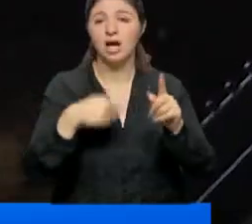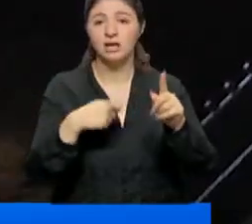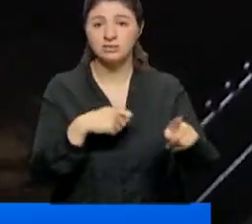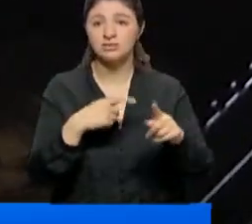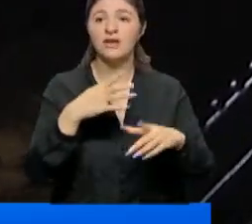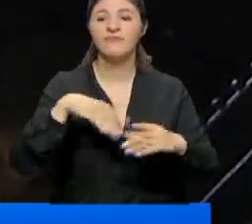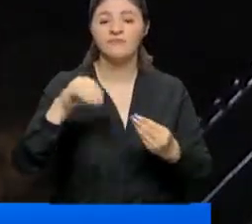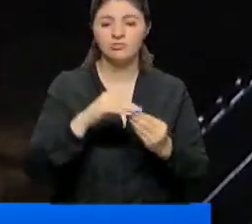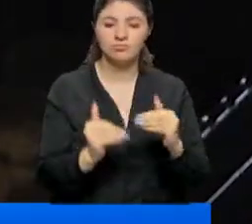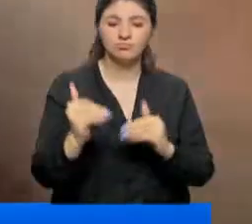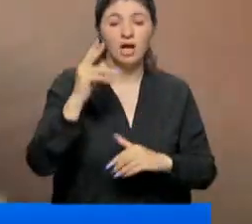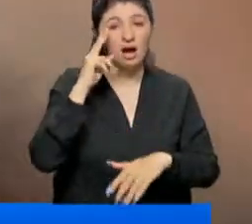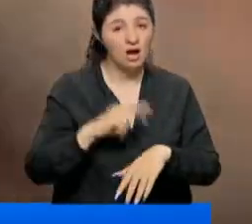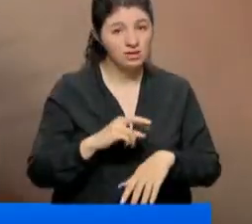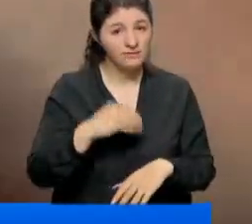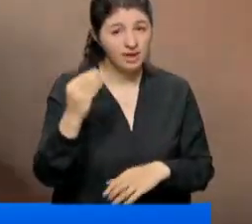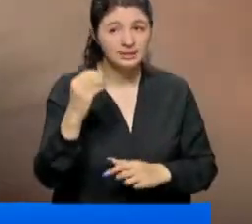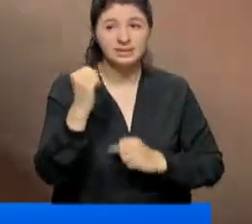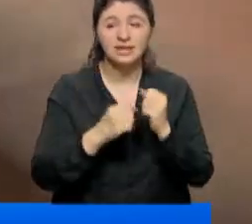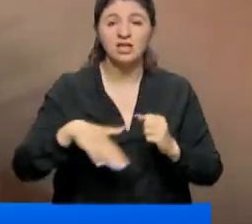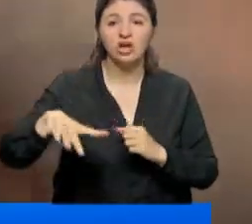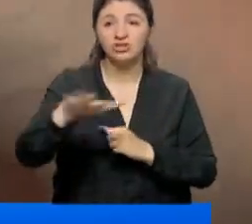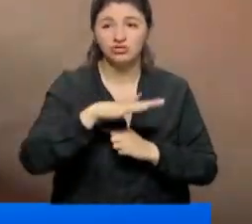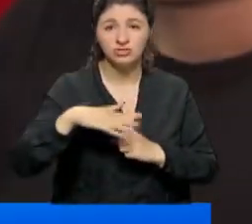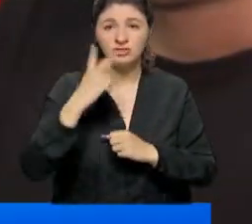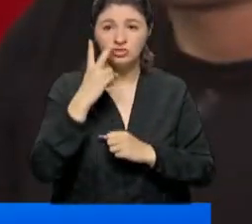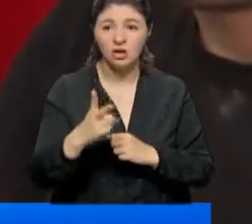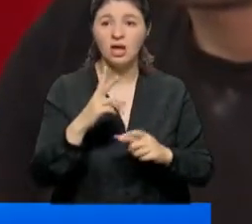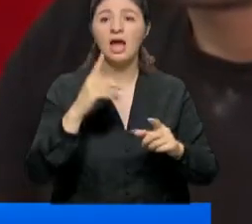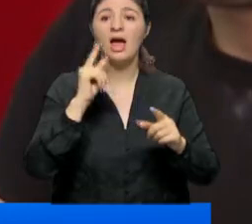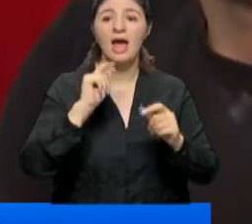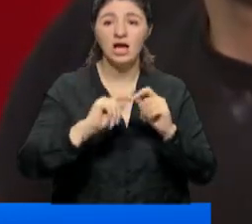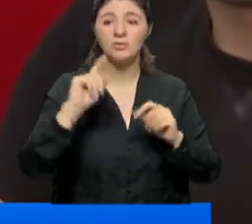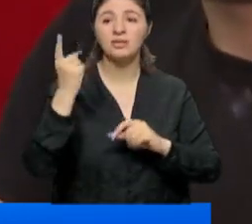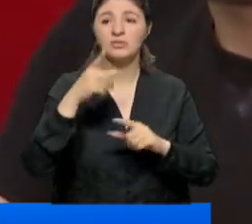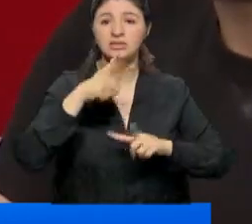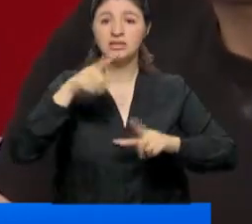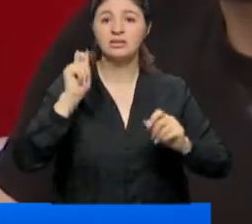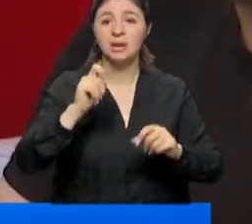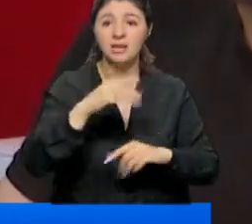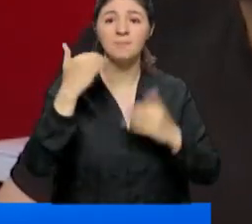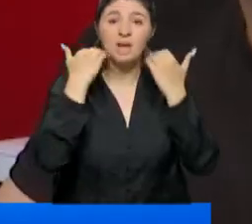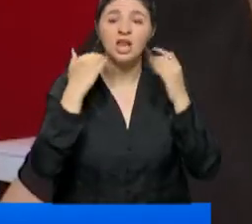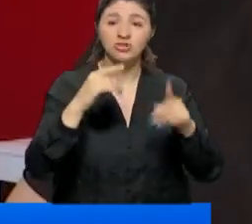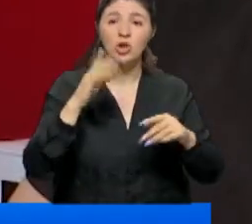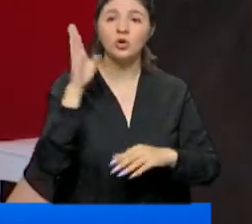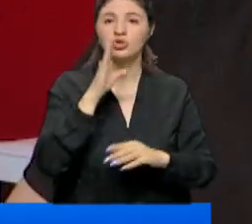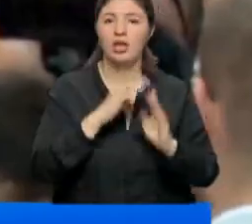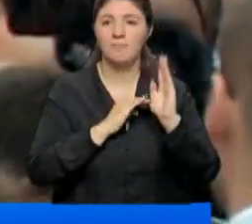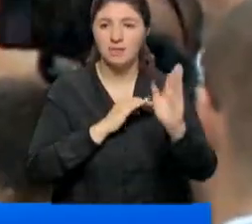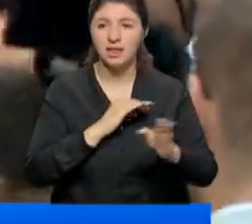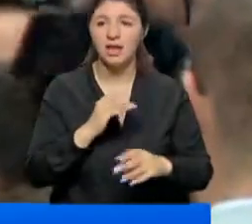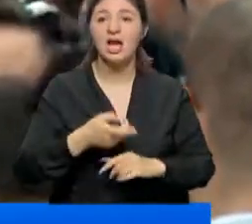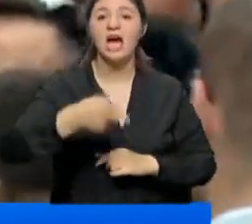Bankası'nın faiz artırımlarının hatırlattı Sanayi cephesinden iktidarı ve ekonomi yönetimini Bu sesler yükselirken Akşener de koca